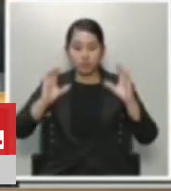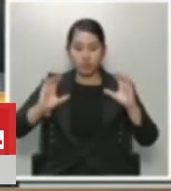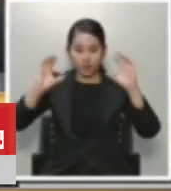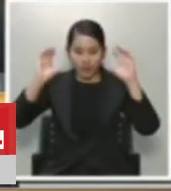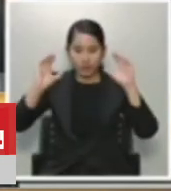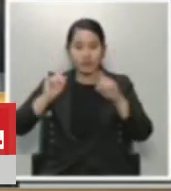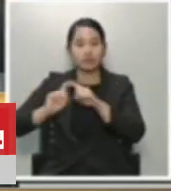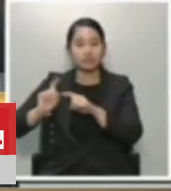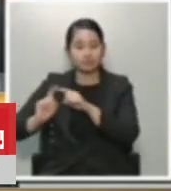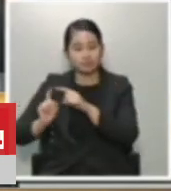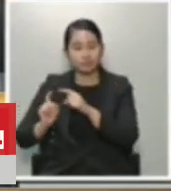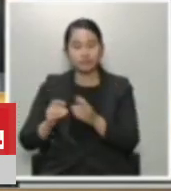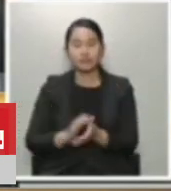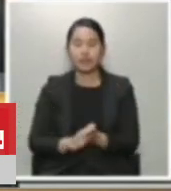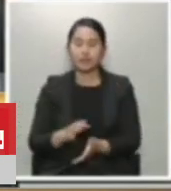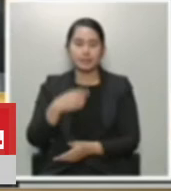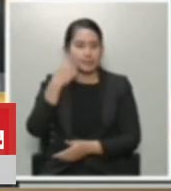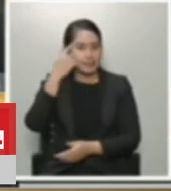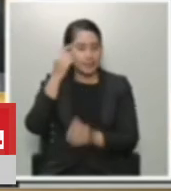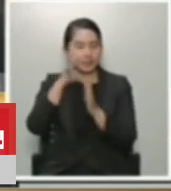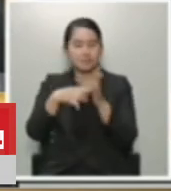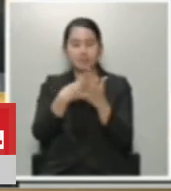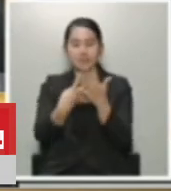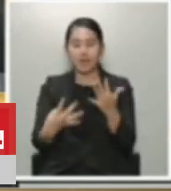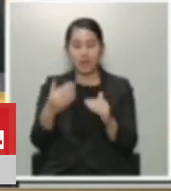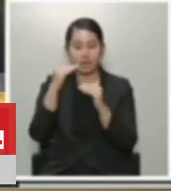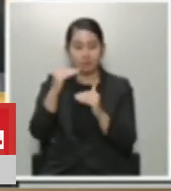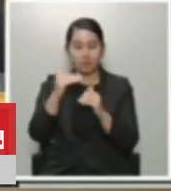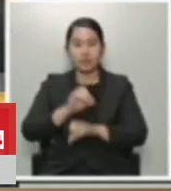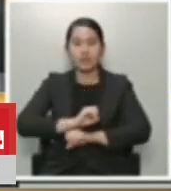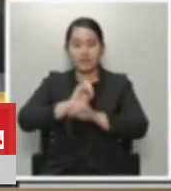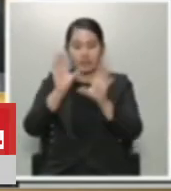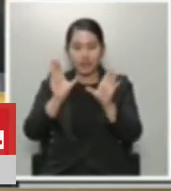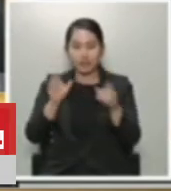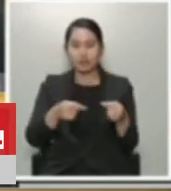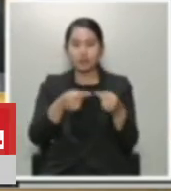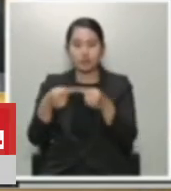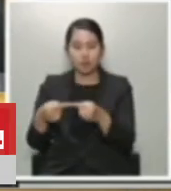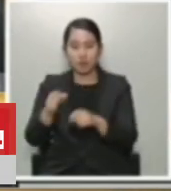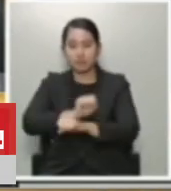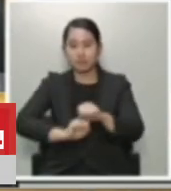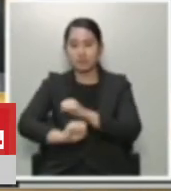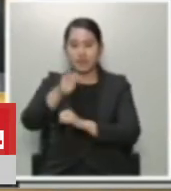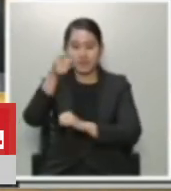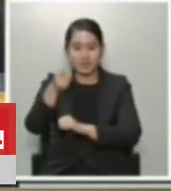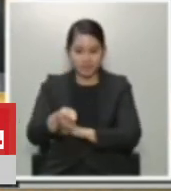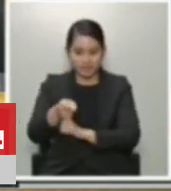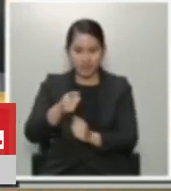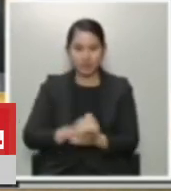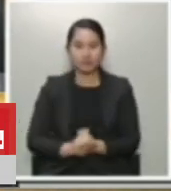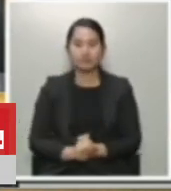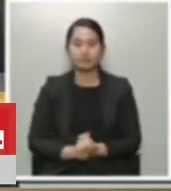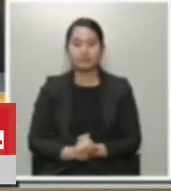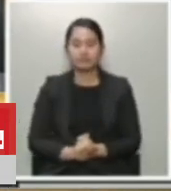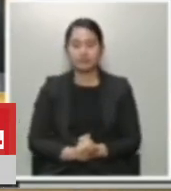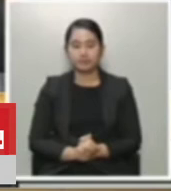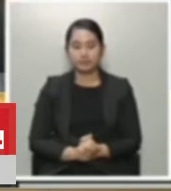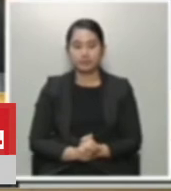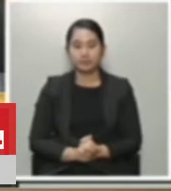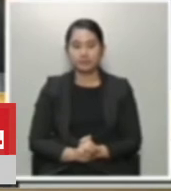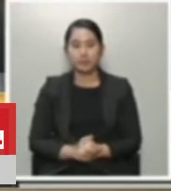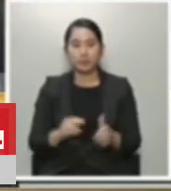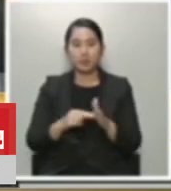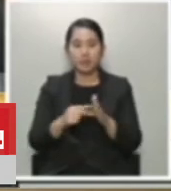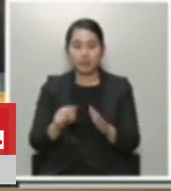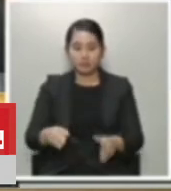เพื่อที่จะได้กำหนดแผนนะครับที่ชัดเจนให้ลงไปสู่ภาคการปฏิบัติในพื้นที่นะครับอย่างจริงจังไม่ใช่มุ่ง